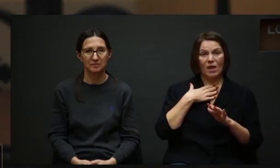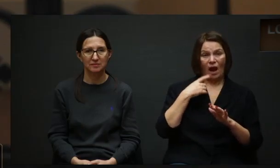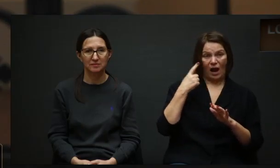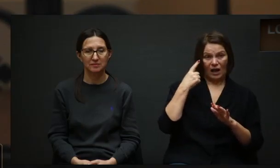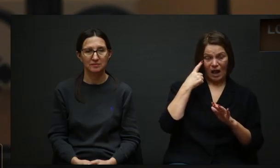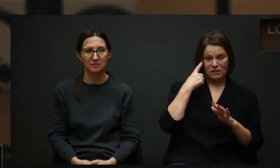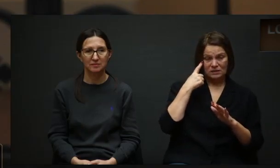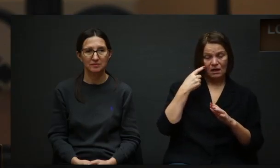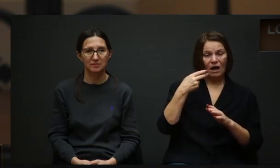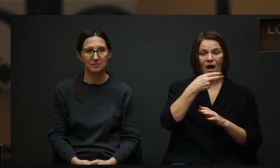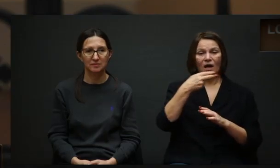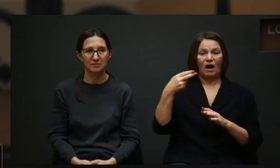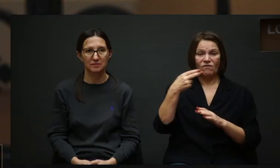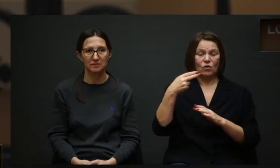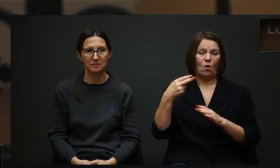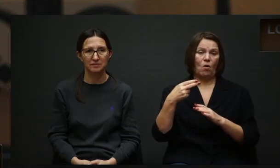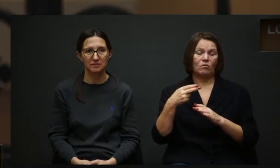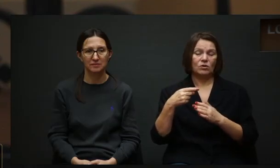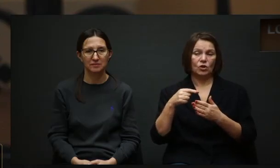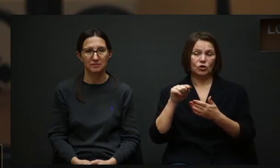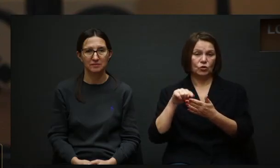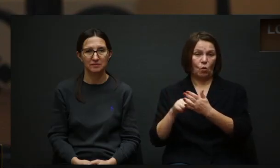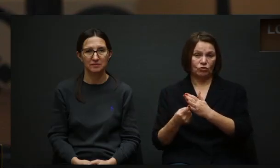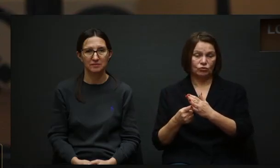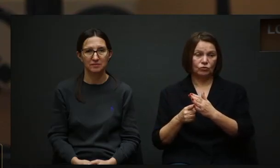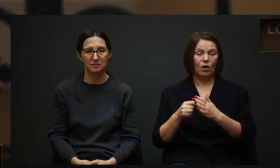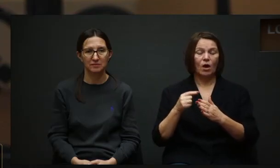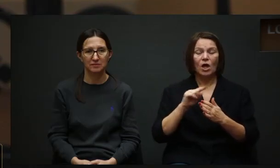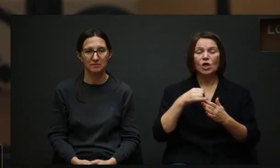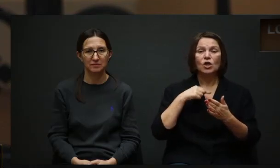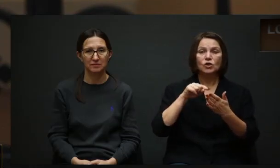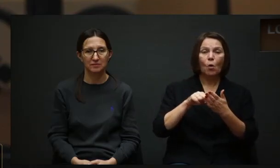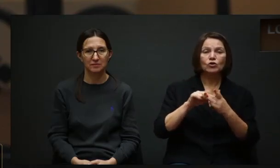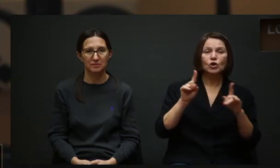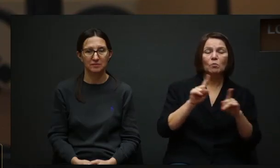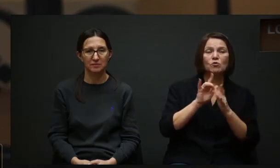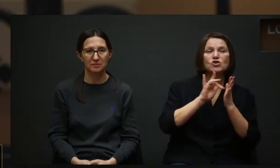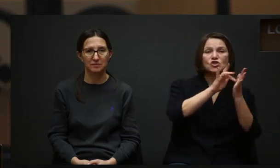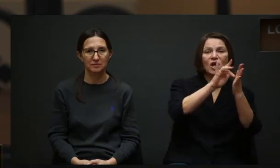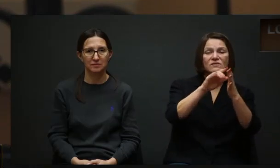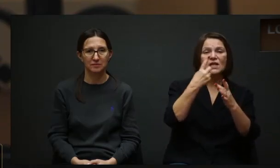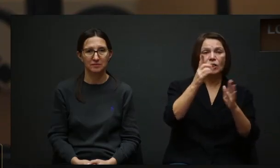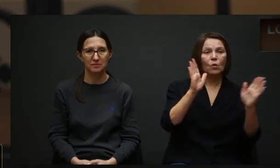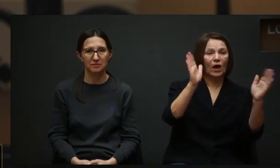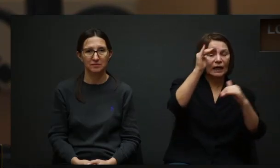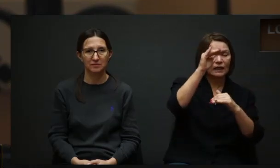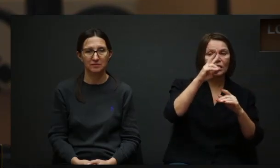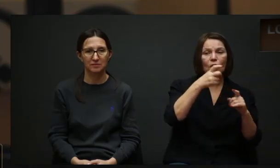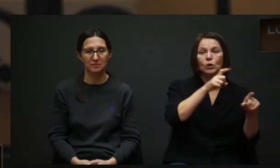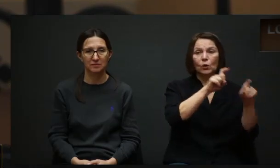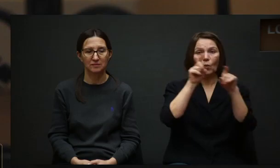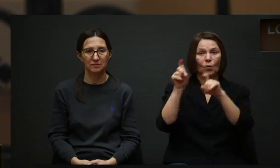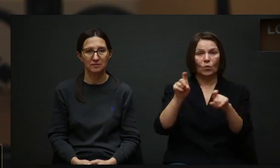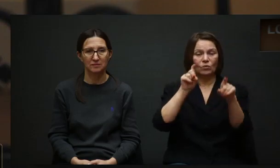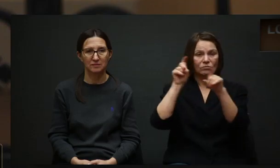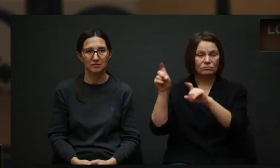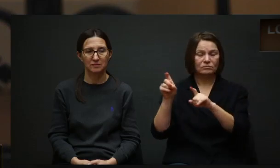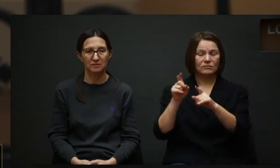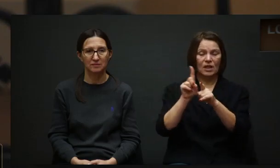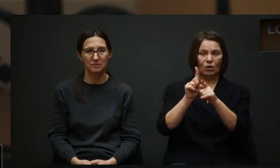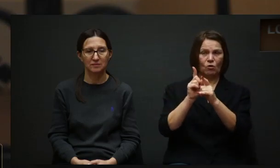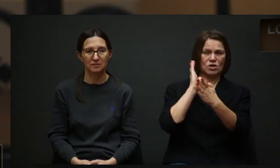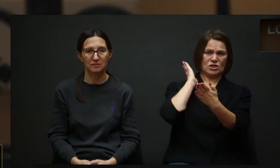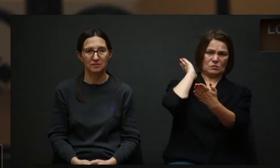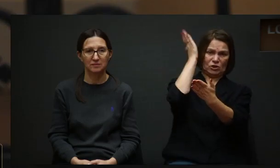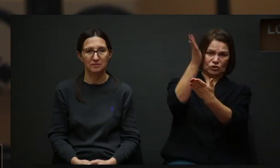вот точки путешествуют с одной картины на другую, как бы вот сплошняком через